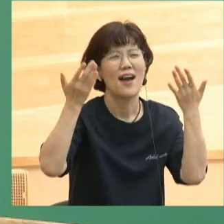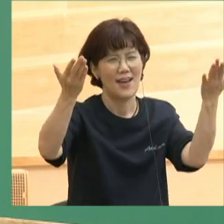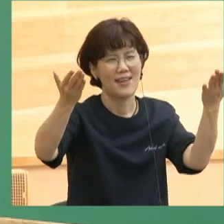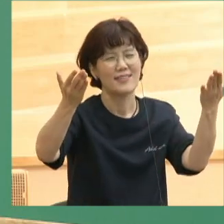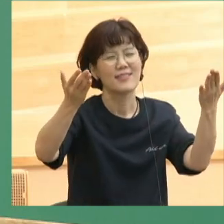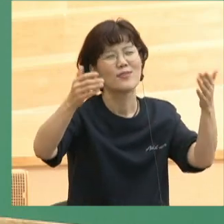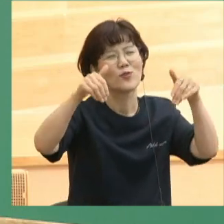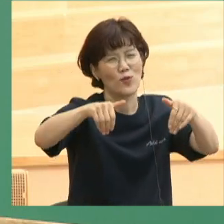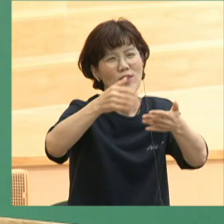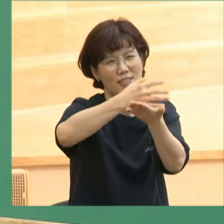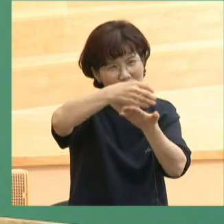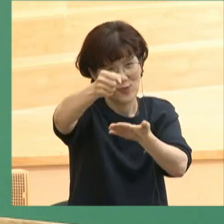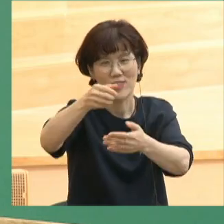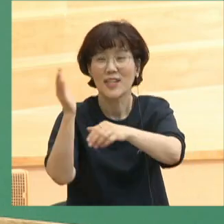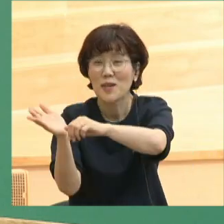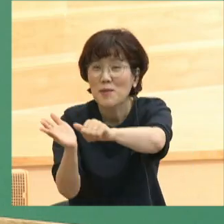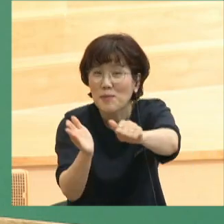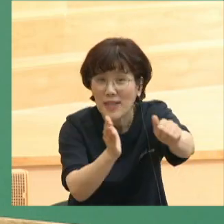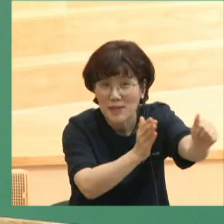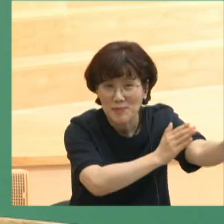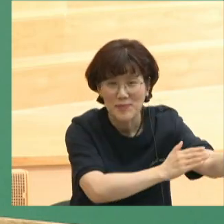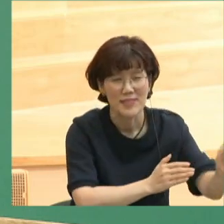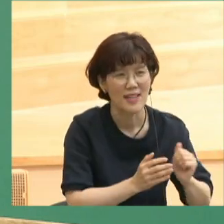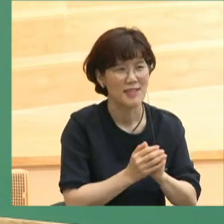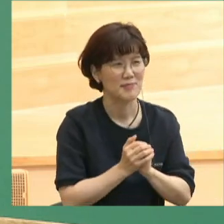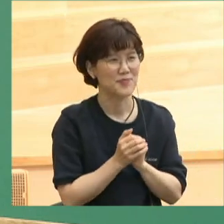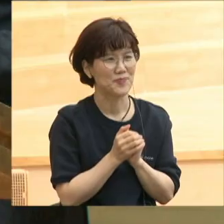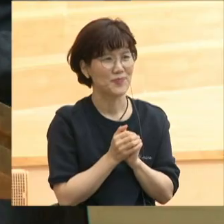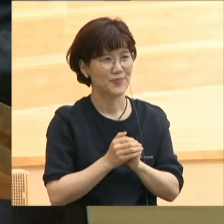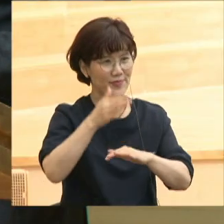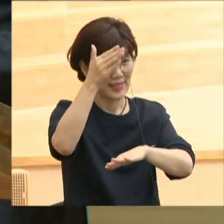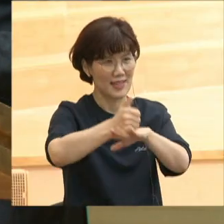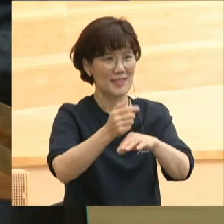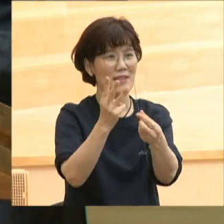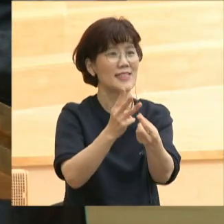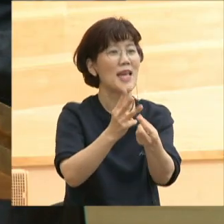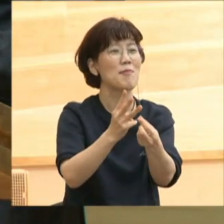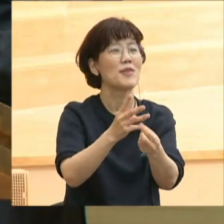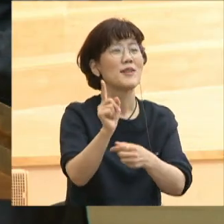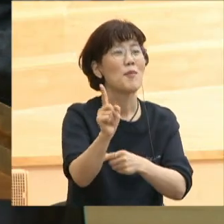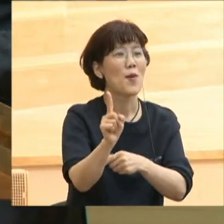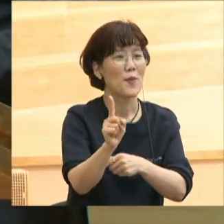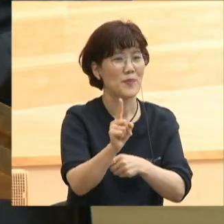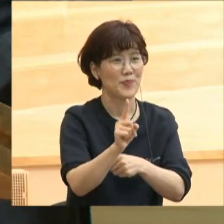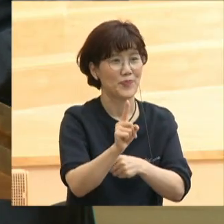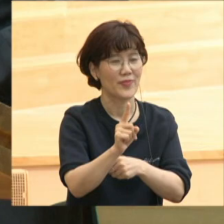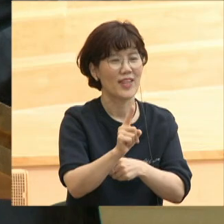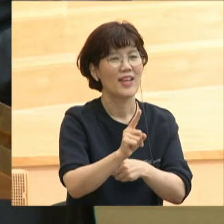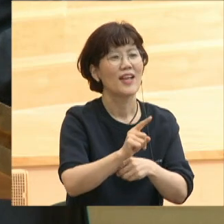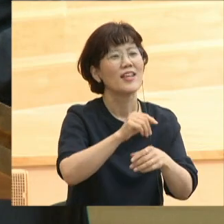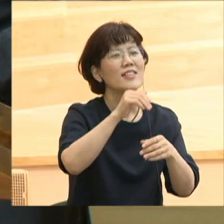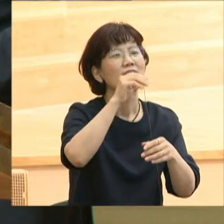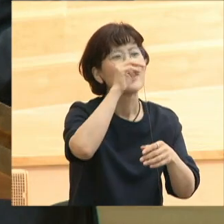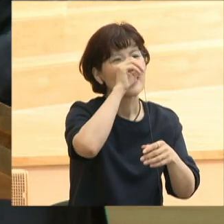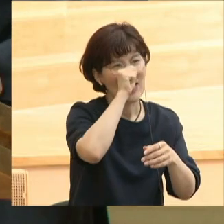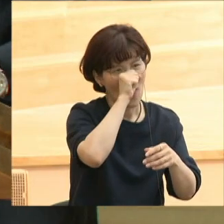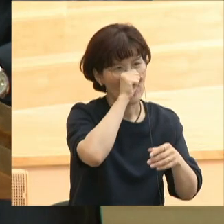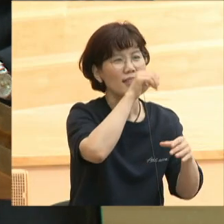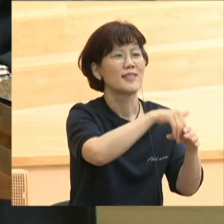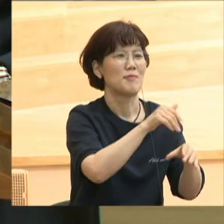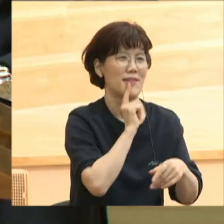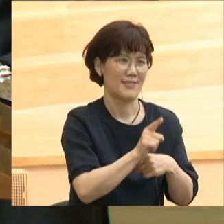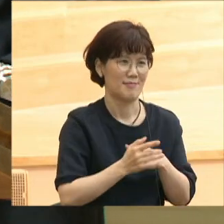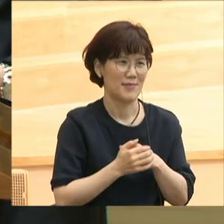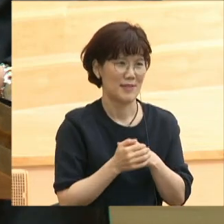될 수 있기를 주 예수 이름으로 축원합니다. 마지막 세 번째로 심어야 될 게 뭐냐? 선행이에요, 선행.